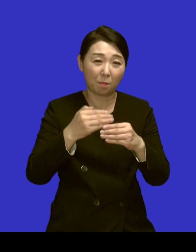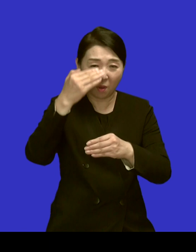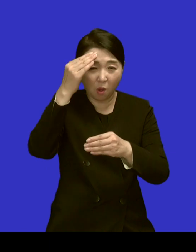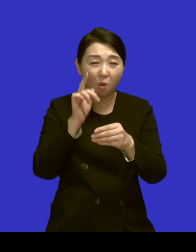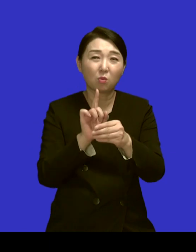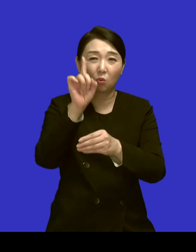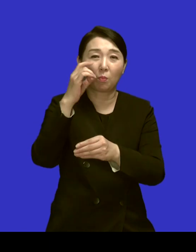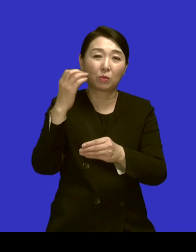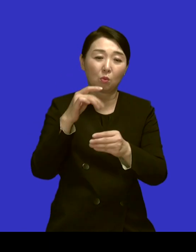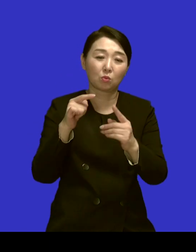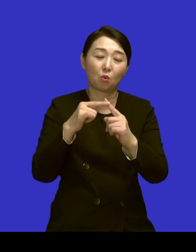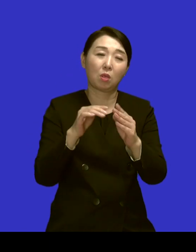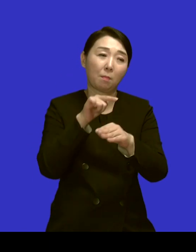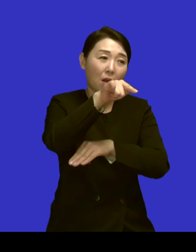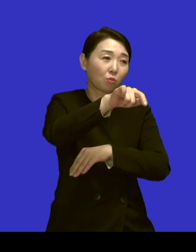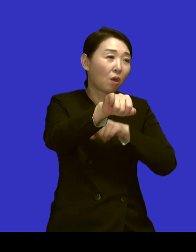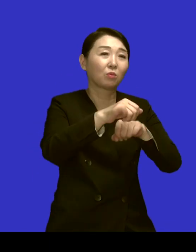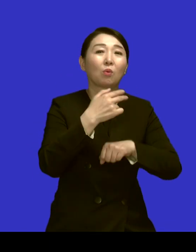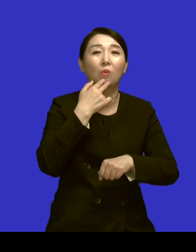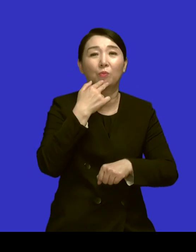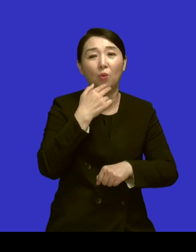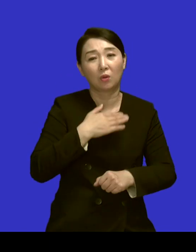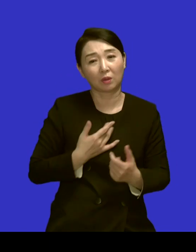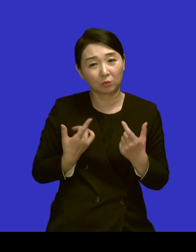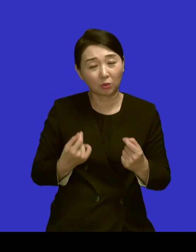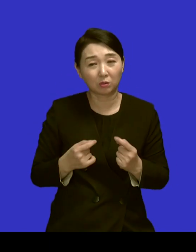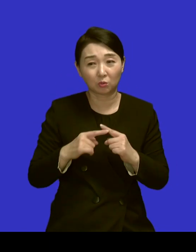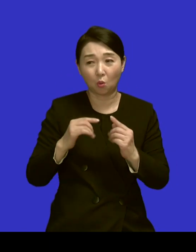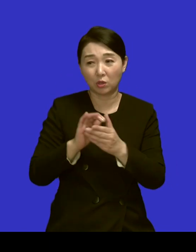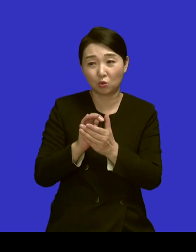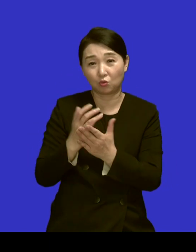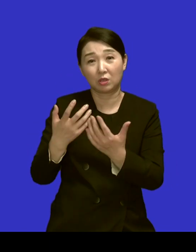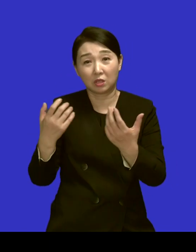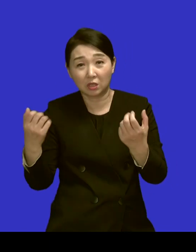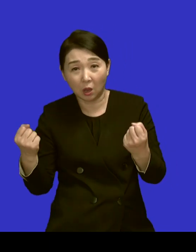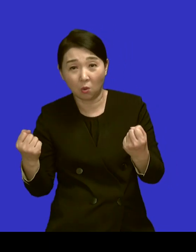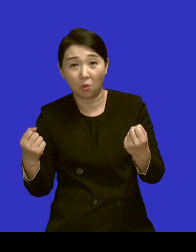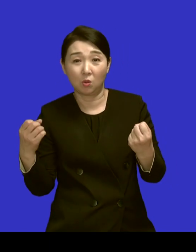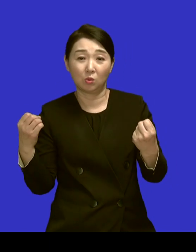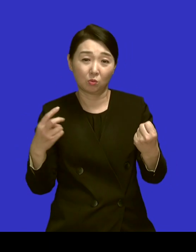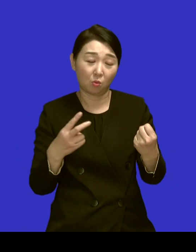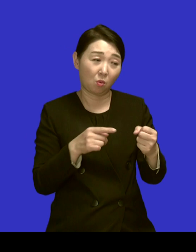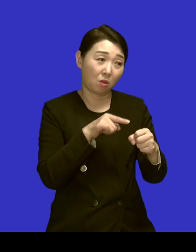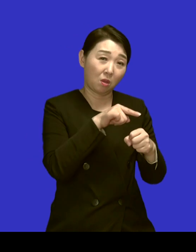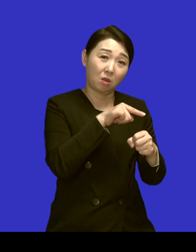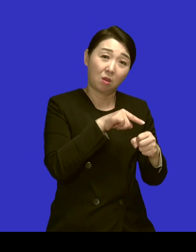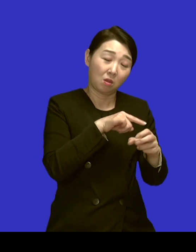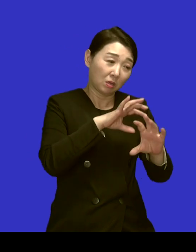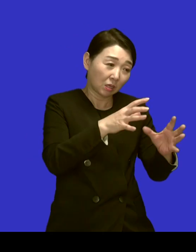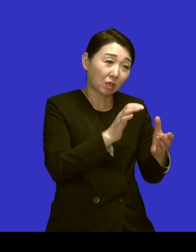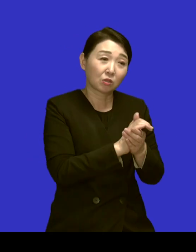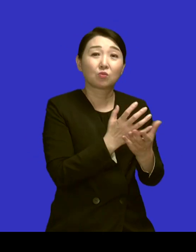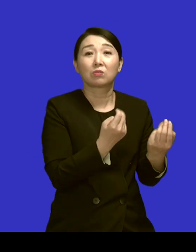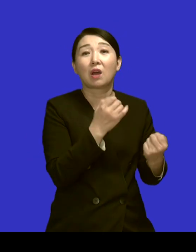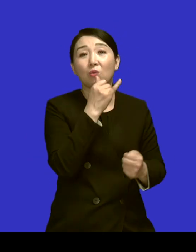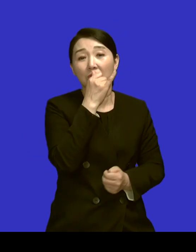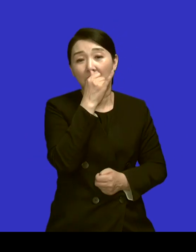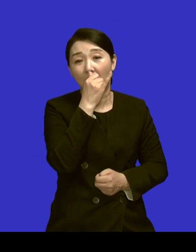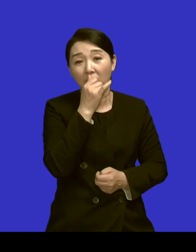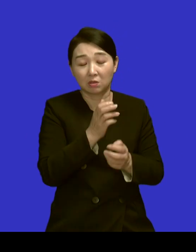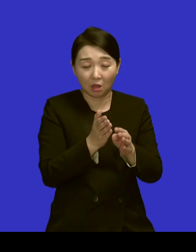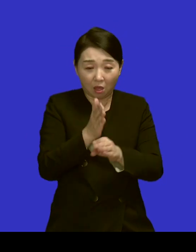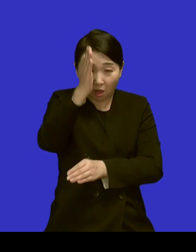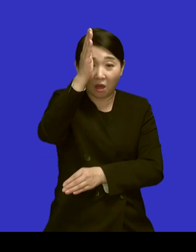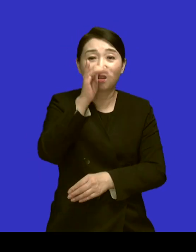않아. 근데 그게 너무 나도 그렇지 않나? 교회 친구들 따로 있고 바깥 친구들 따로 있고 이게